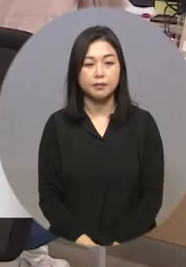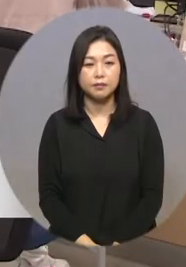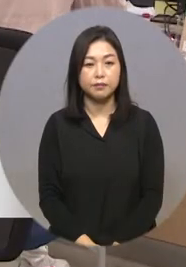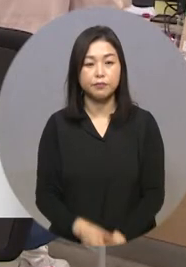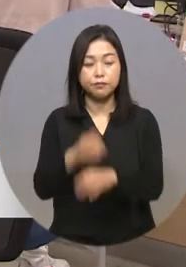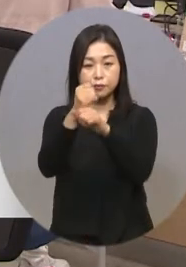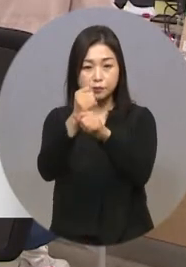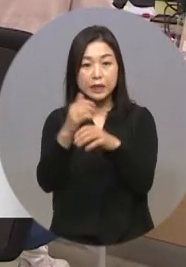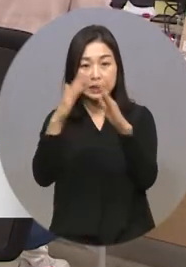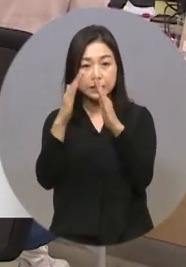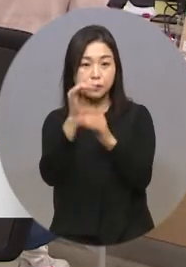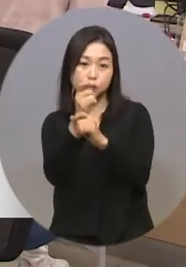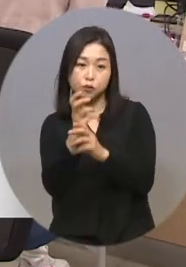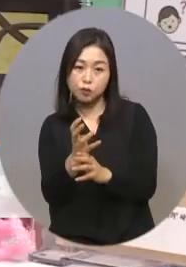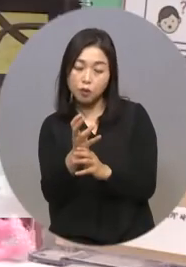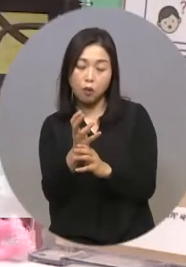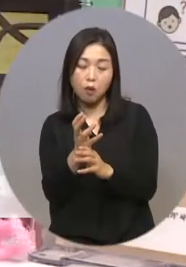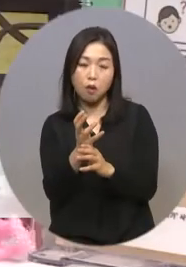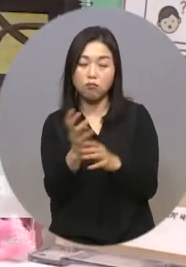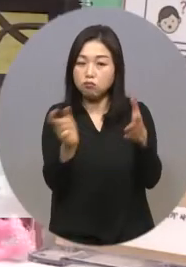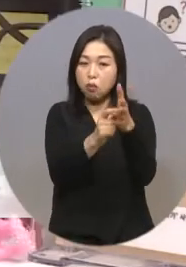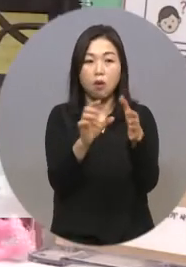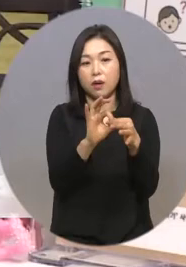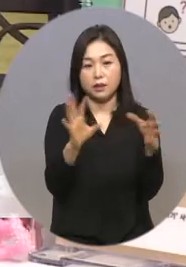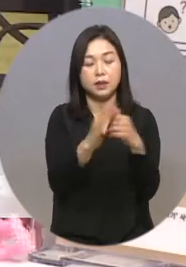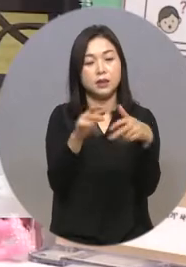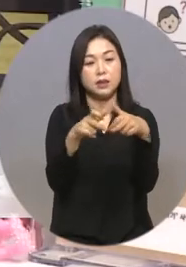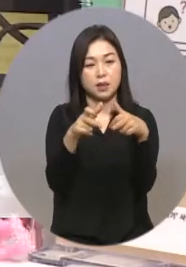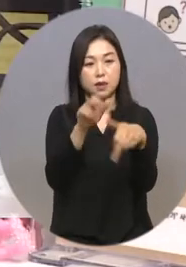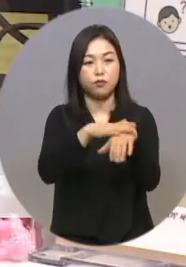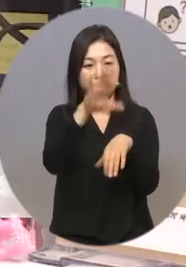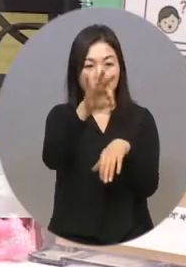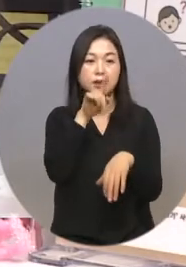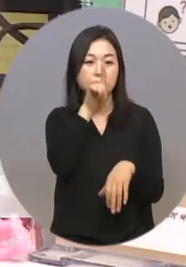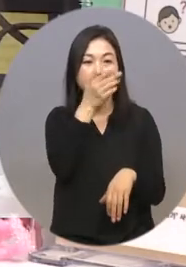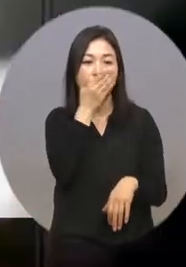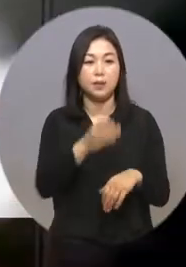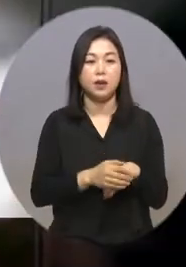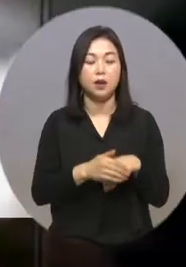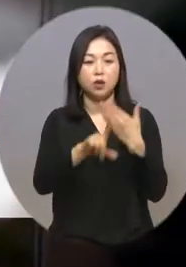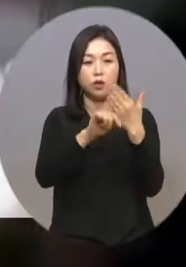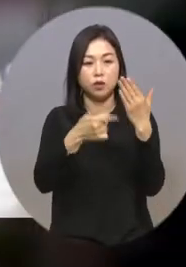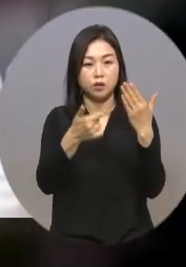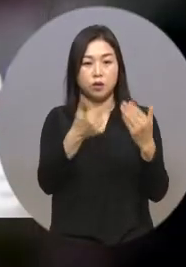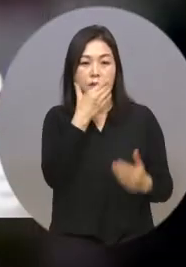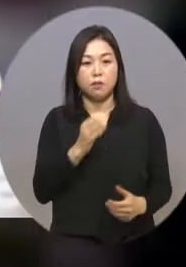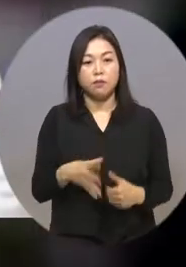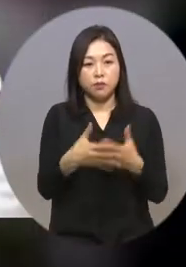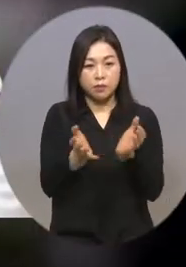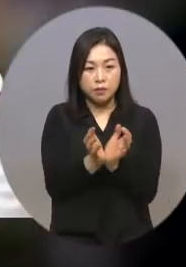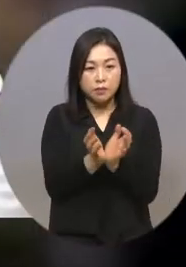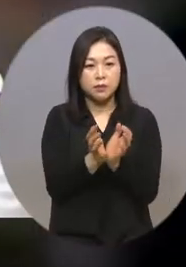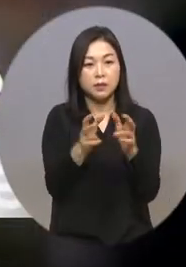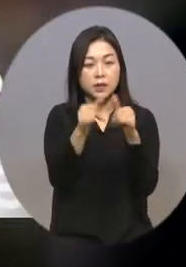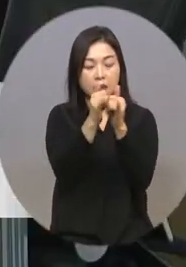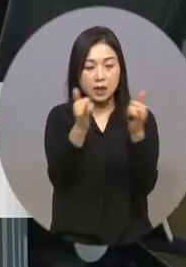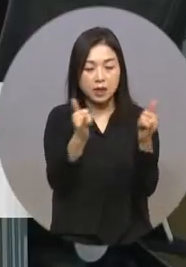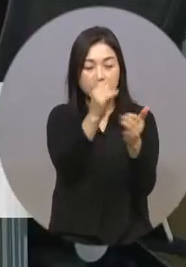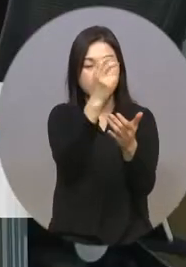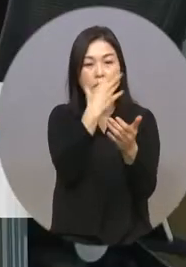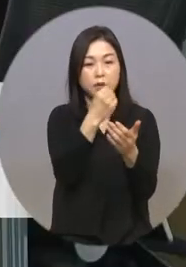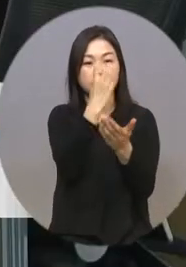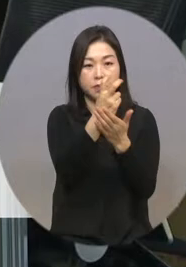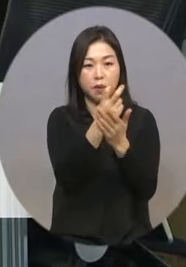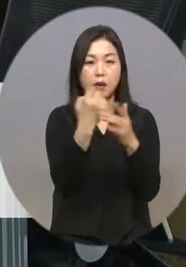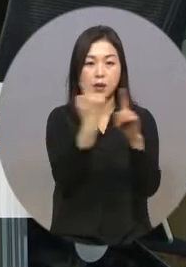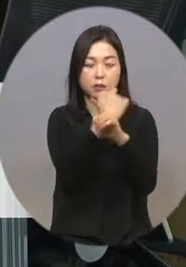상관없이 장애수당 신청이 가능해 집니다 지난 6일 보건복지부는 장애인복지법 시행규칙 일부개정령안 을